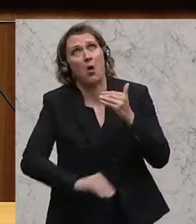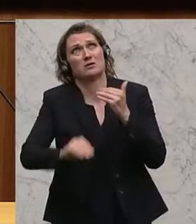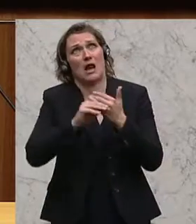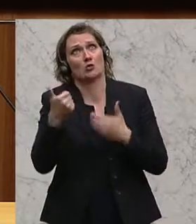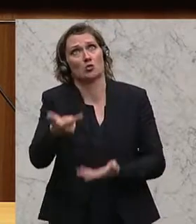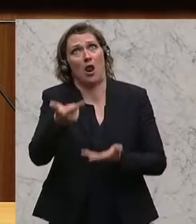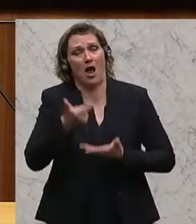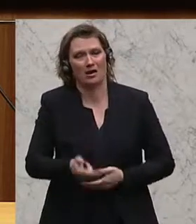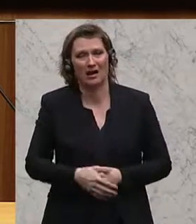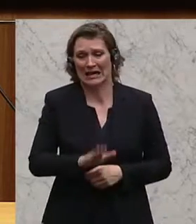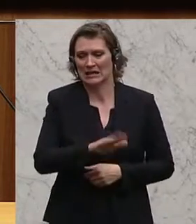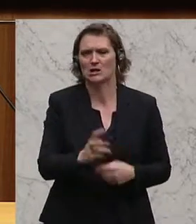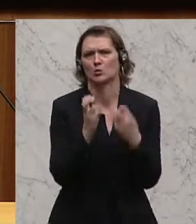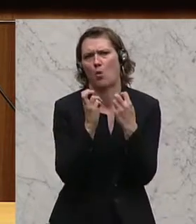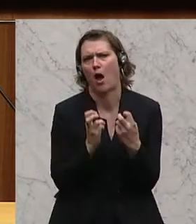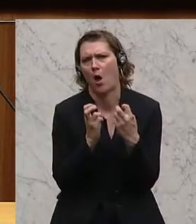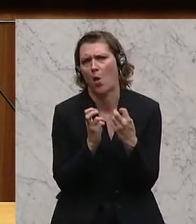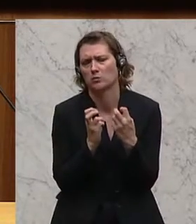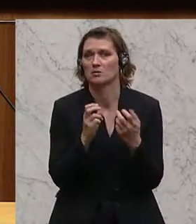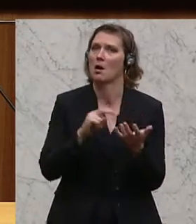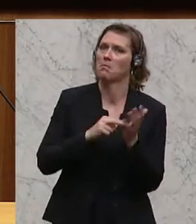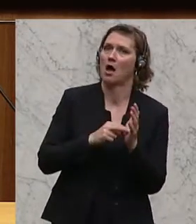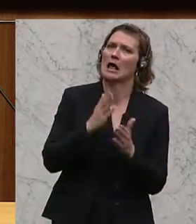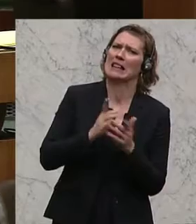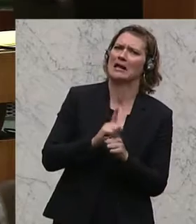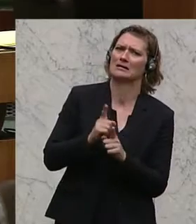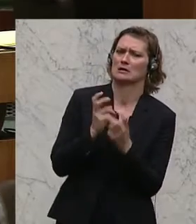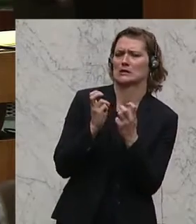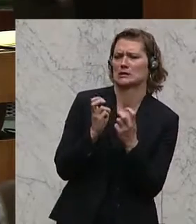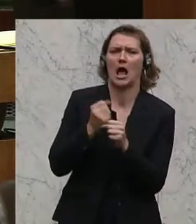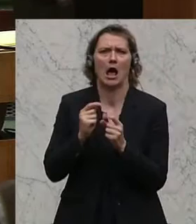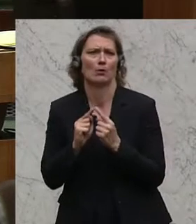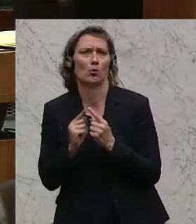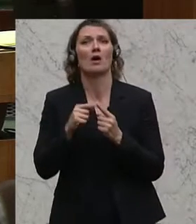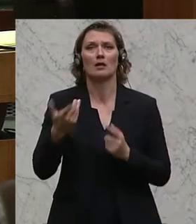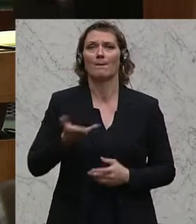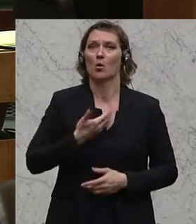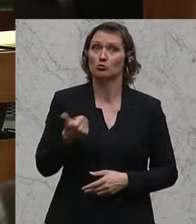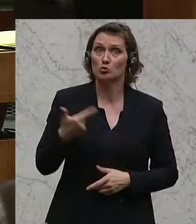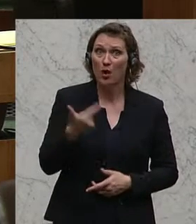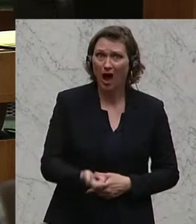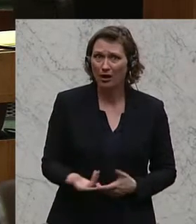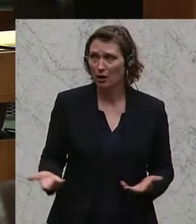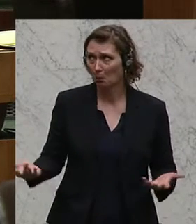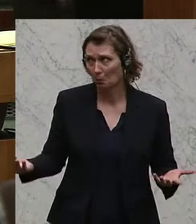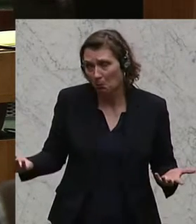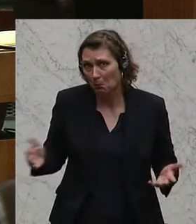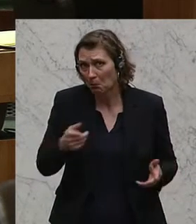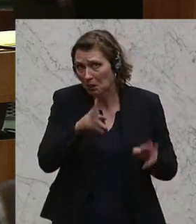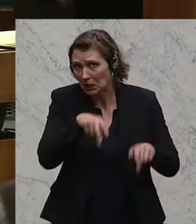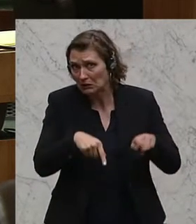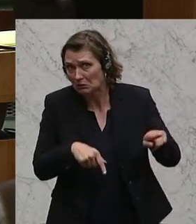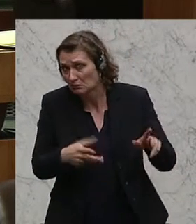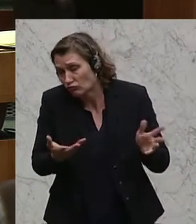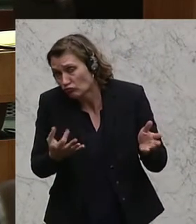planen dass sie bei den Kindern zu Hause sind die planen dass sie Teilzeit arbeiten damit sie dann in den Genus einer solchen Ausgleichszulage kommen und natürlich haben sie